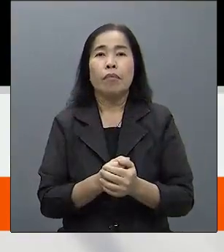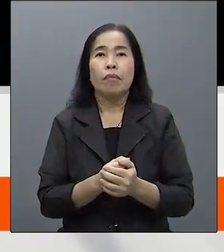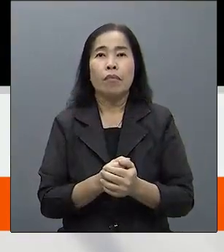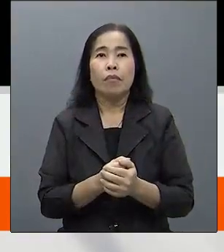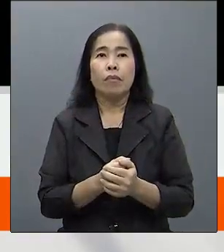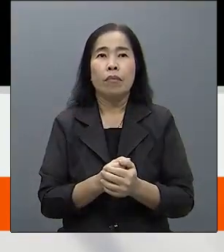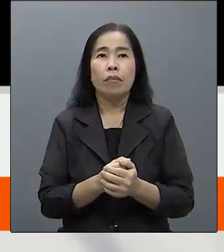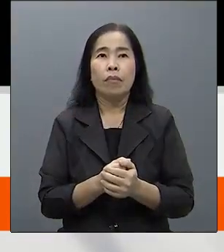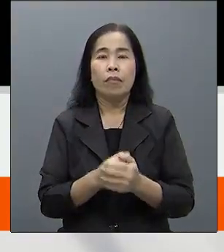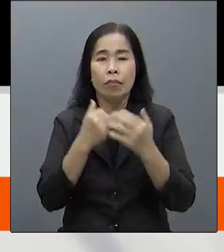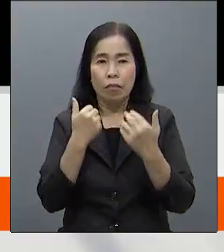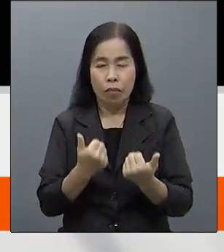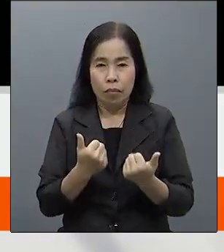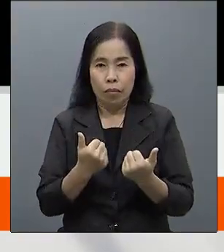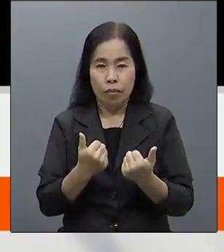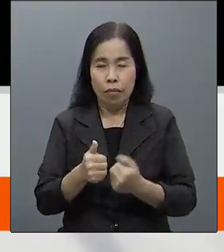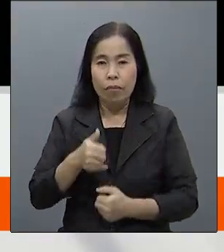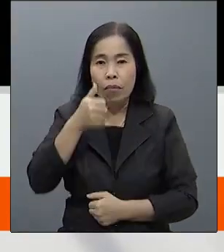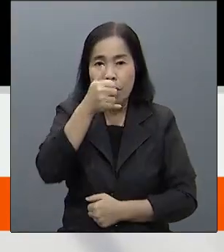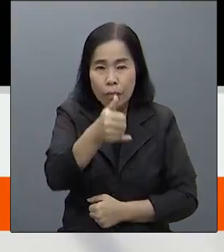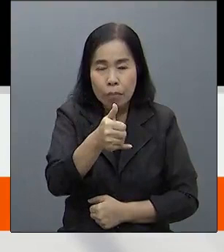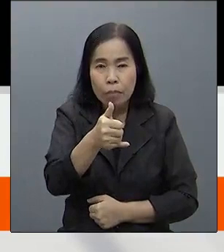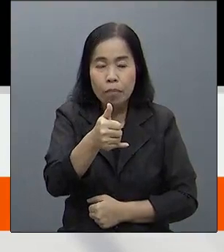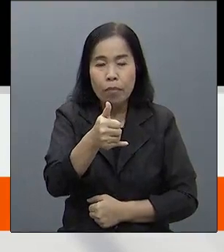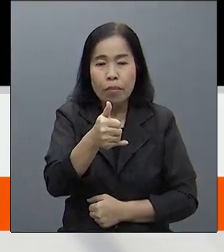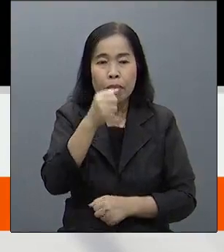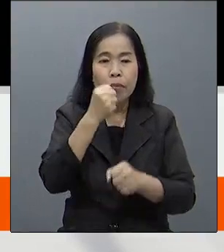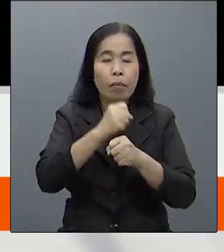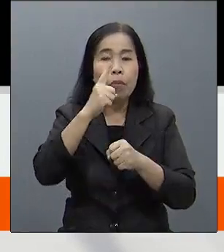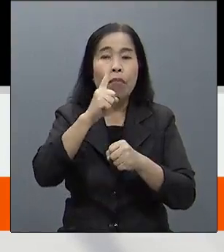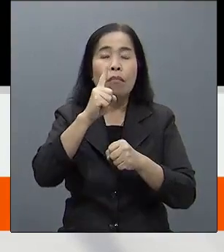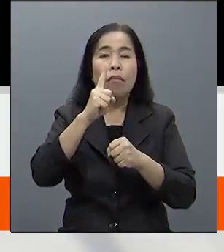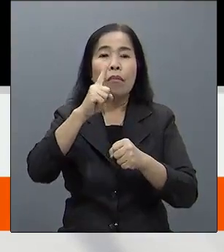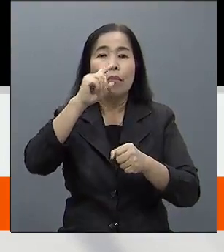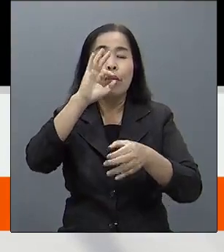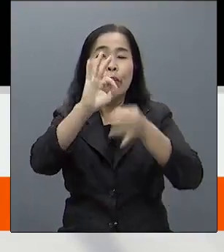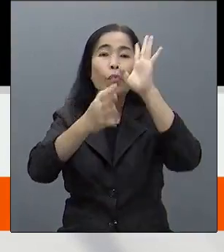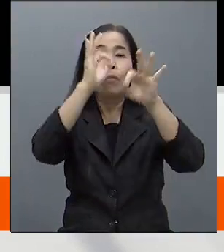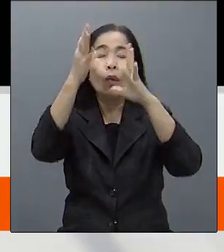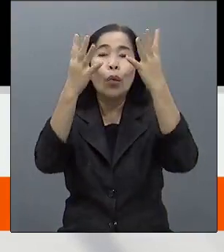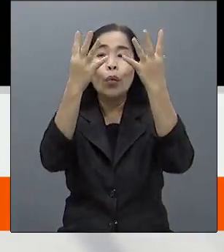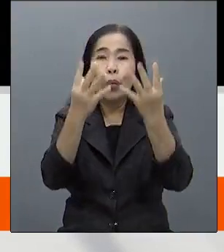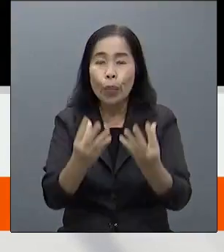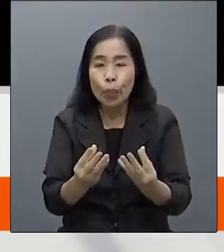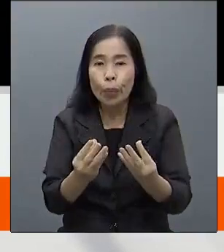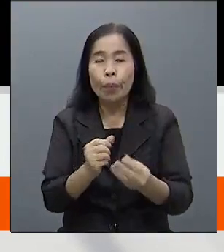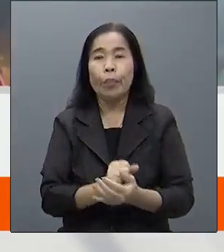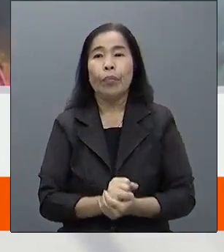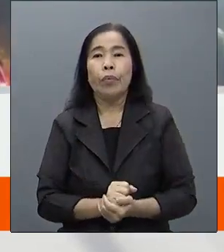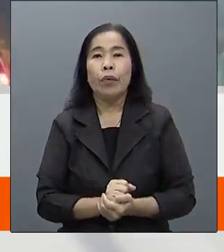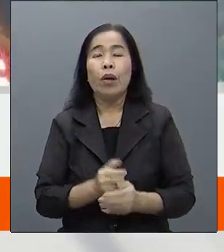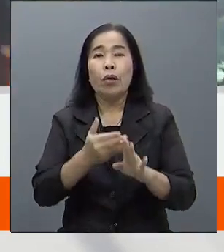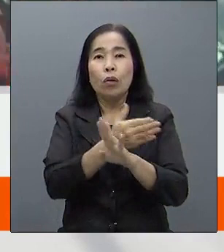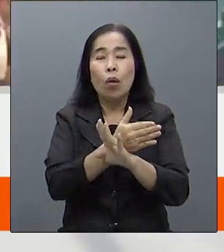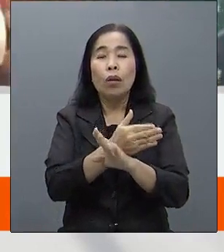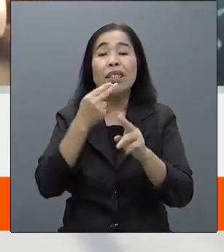ากาศยานเพื่อเข้าไปเพื่อในการดับไฟป่านะครับนะเรียนนี้เป็นสถานการณ์ไฟป่าที่เขาแหลมนี่